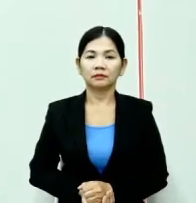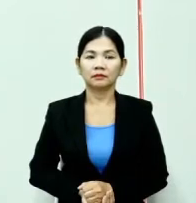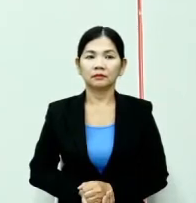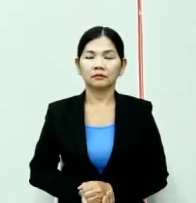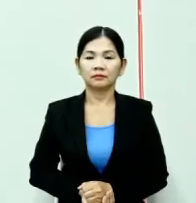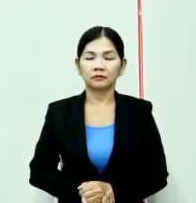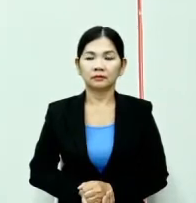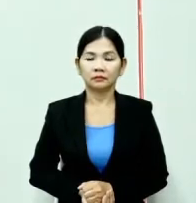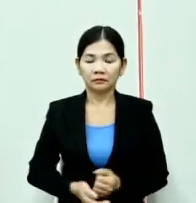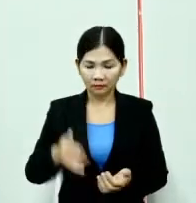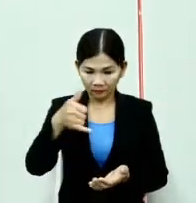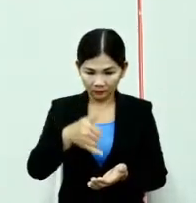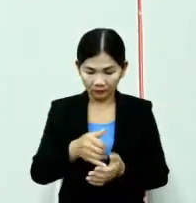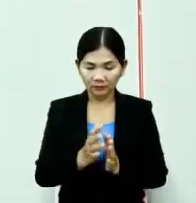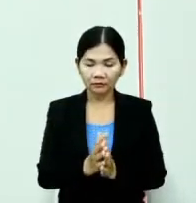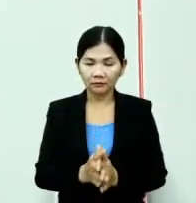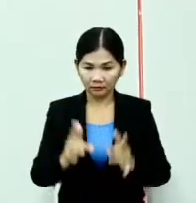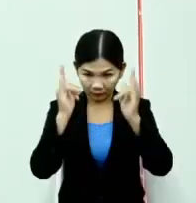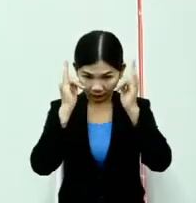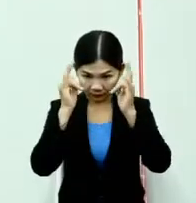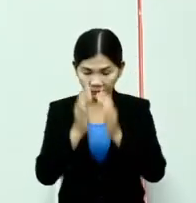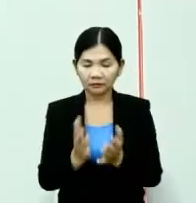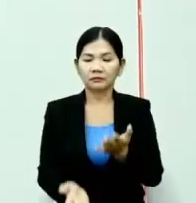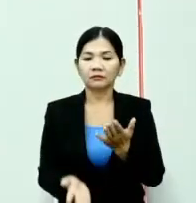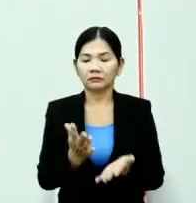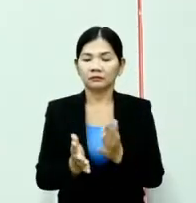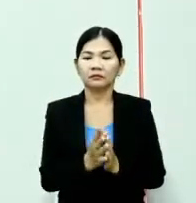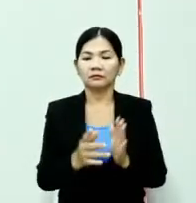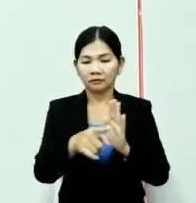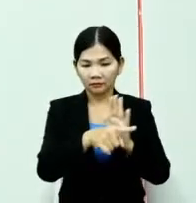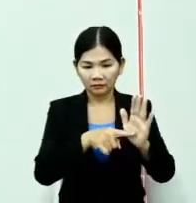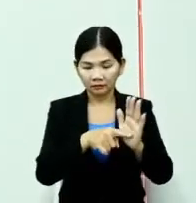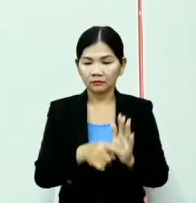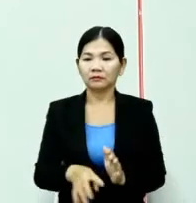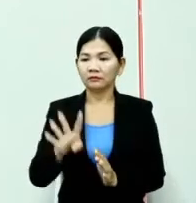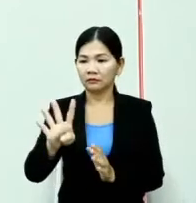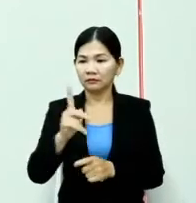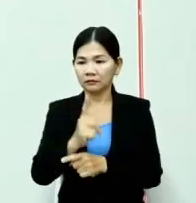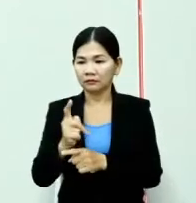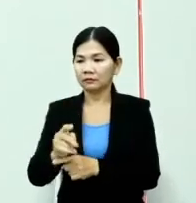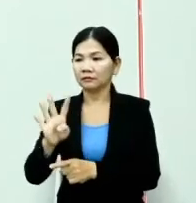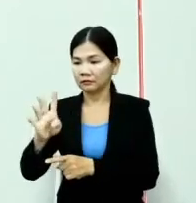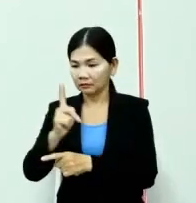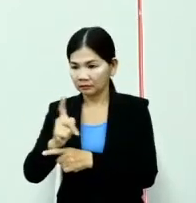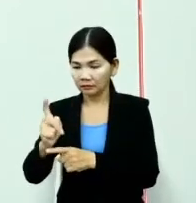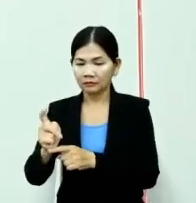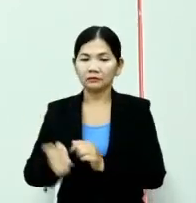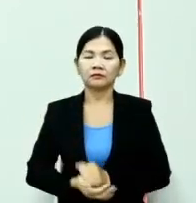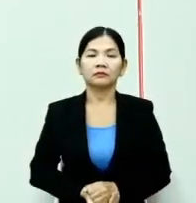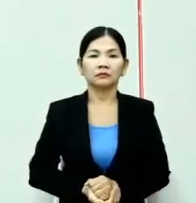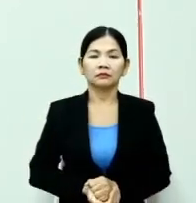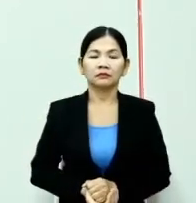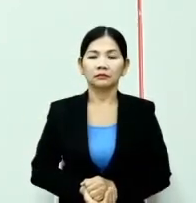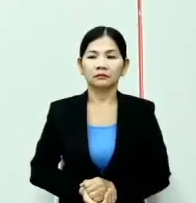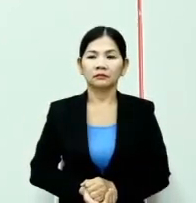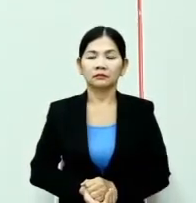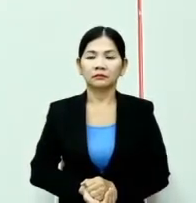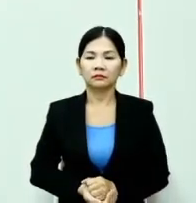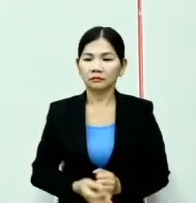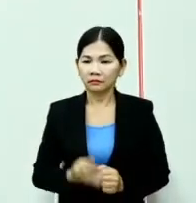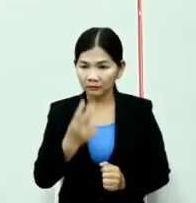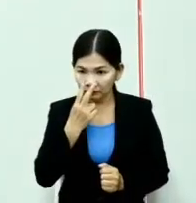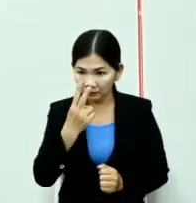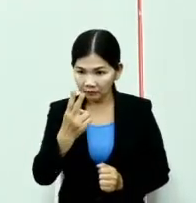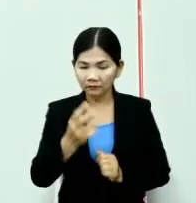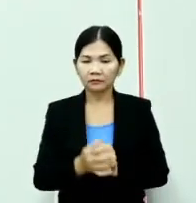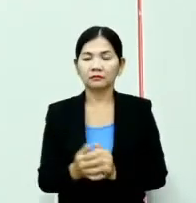ចាអញ្ចឹងថ្ងៃនេះអ្នកគ្រូនឹងបង្រៀនកូនអំពីការប៉ាន់ស្មានផលដក4ខ្ទង់និង4ខ្ទង់ចាអញ្ចឹងកូនតាមដានទាំង